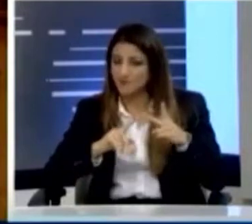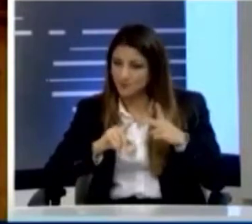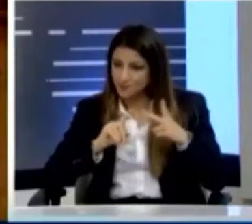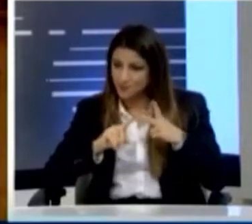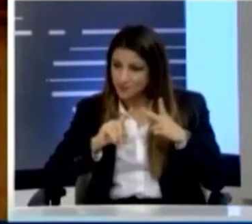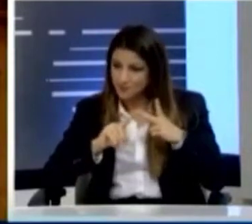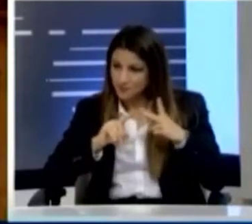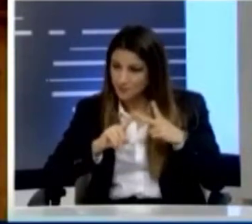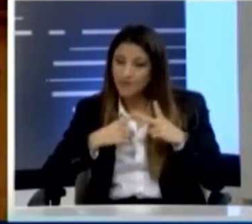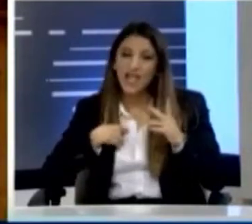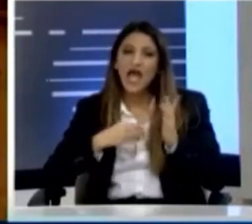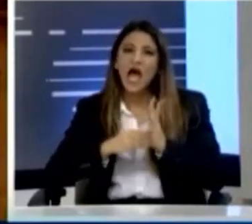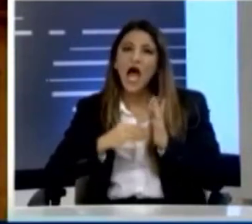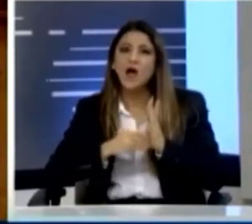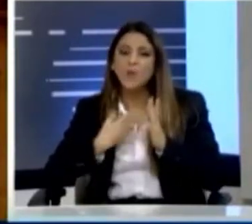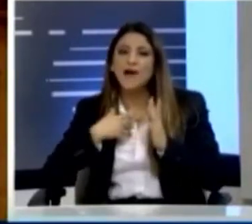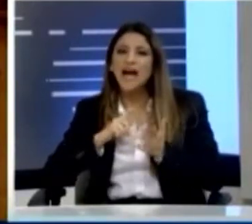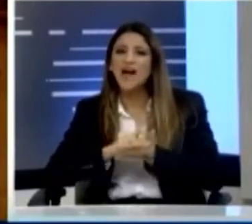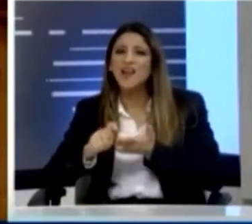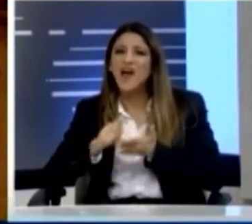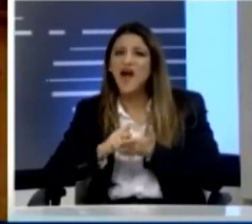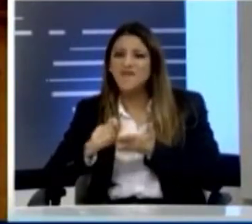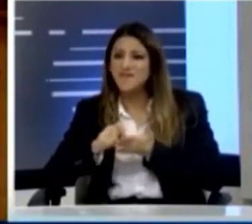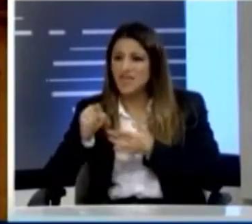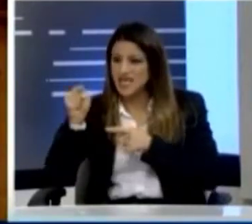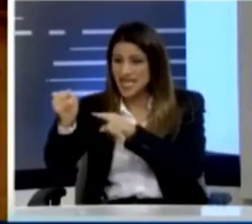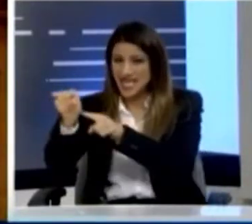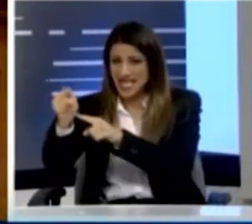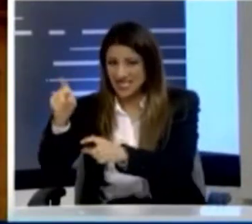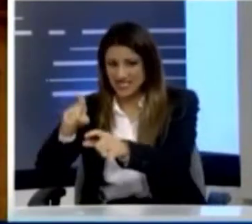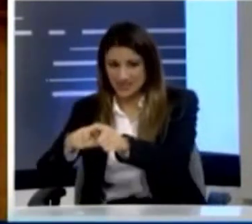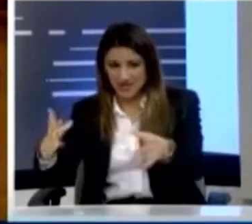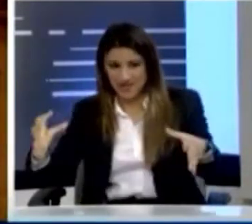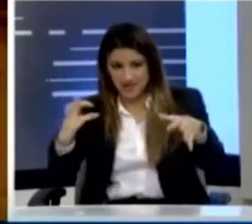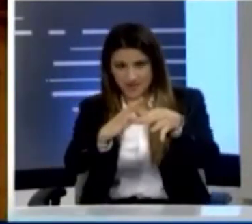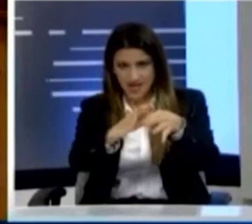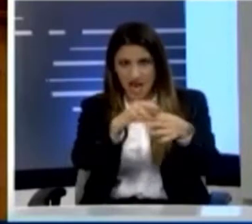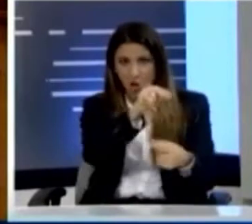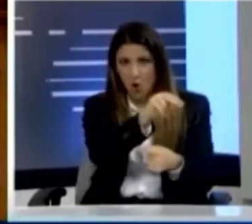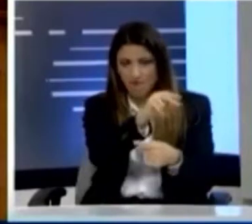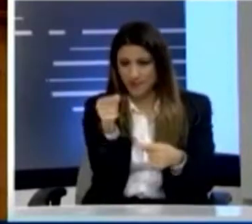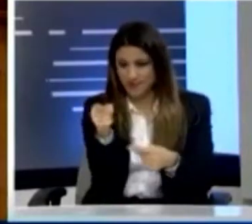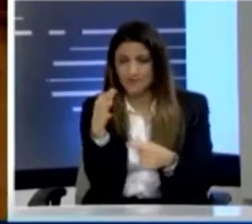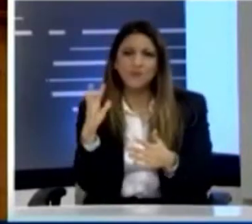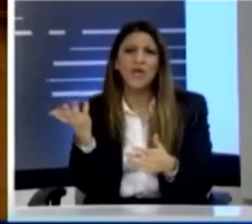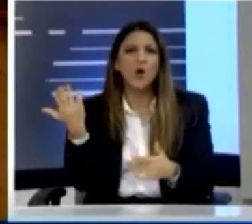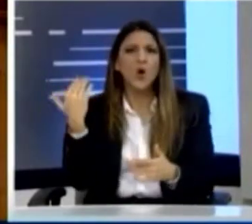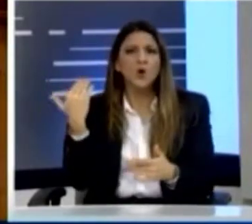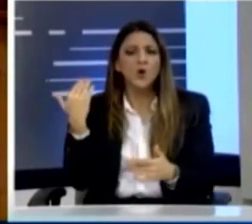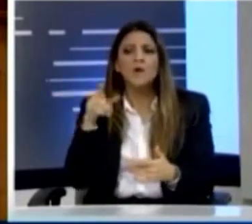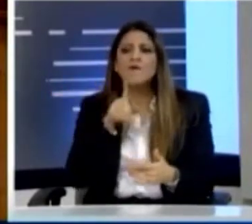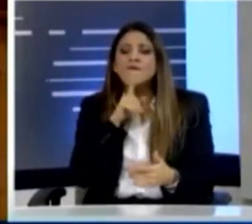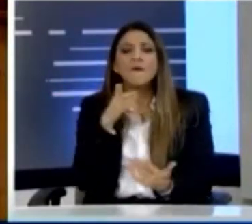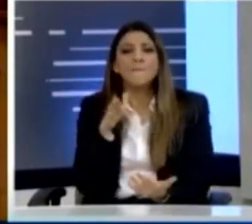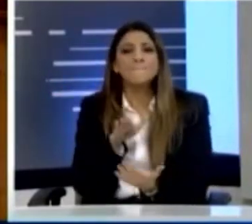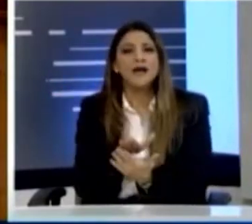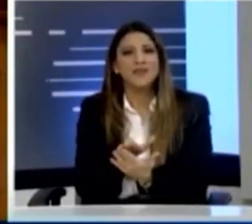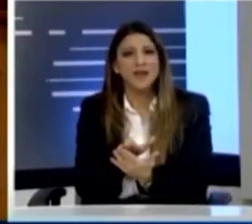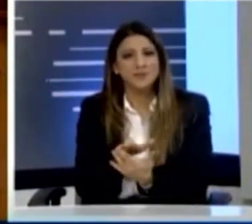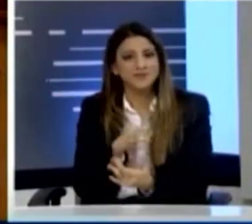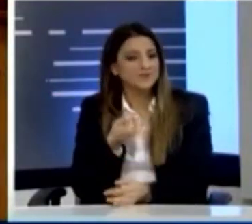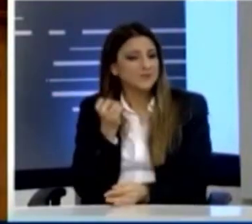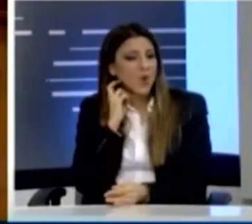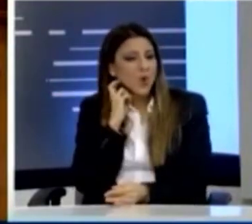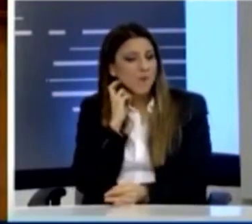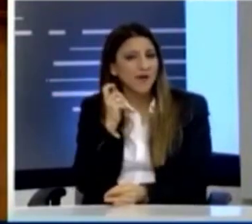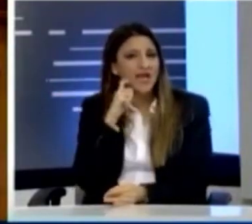Ωστόσο, άλλη μια ειδική αναφορά σε συγκεκριμένη συναλλαγή της εταιρείας συζύγου μου με την Οβάρτης. Πρόκειται για την κατάθεση πάλι του ίδιου μάρτυρα με την κωδική